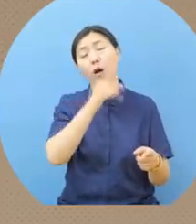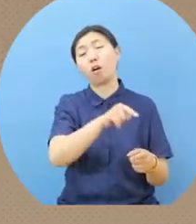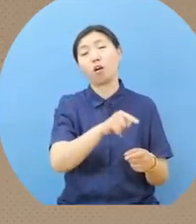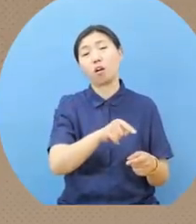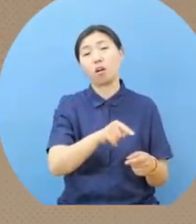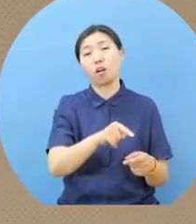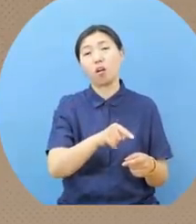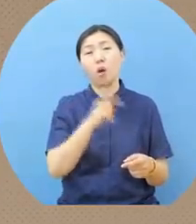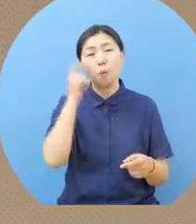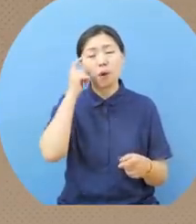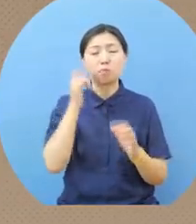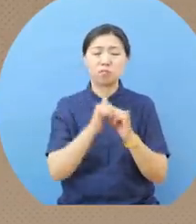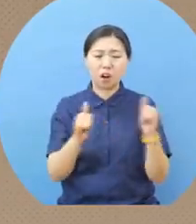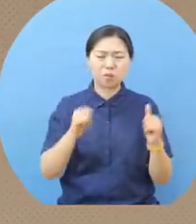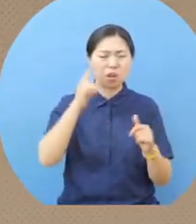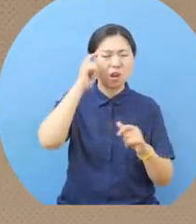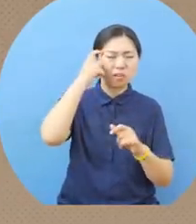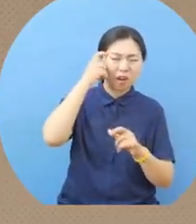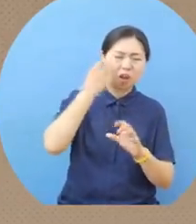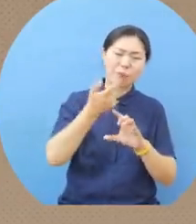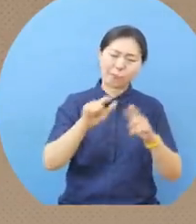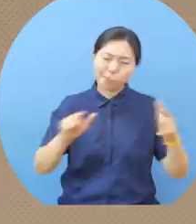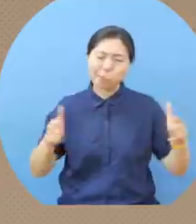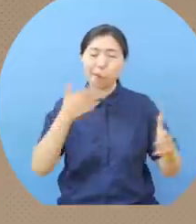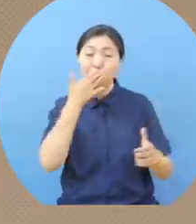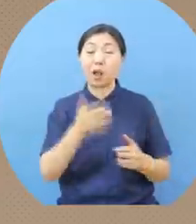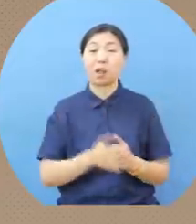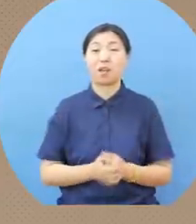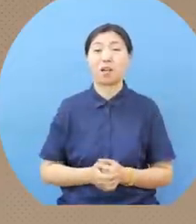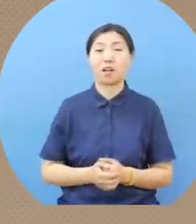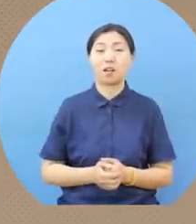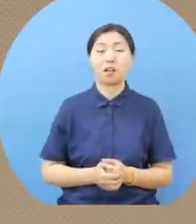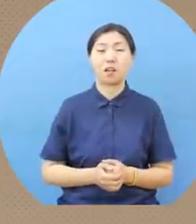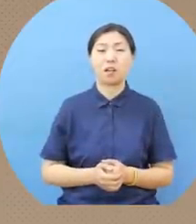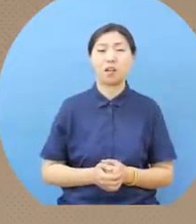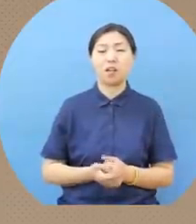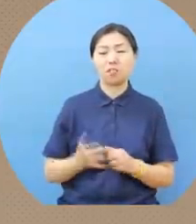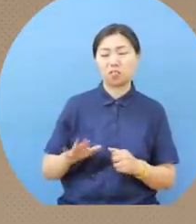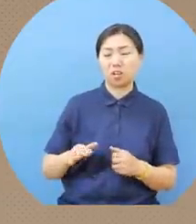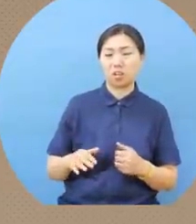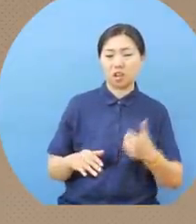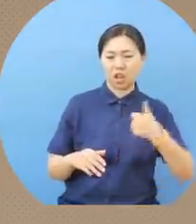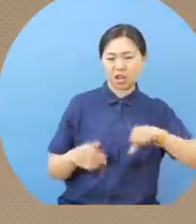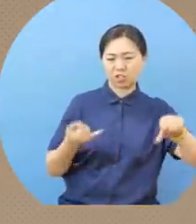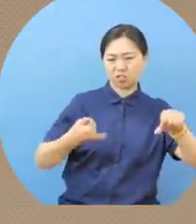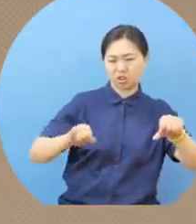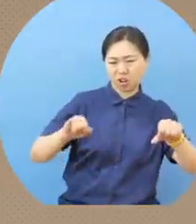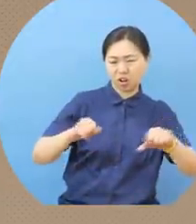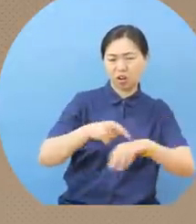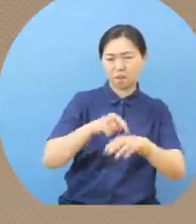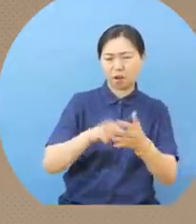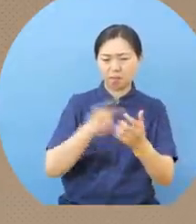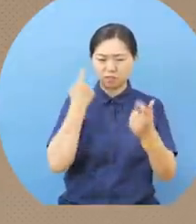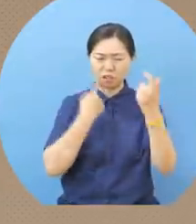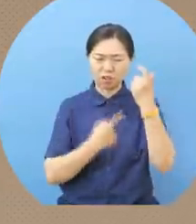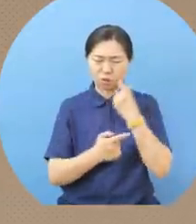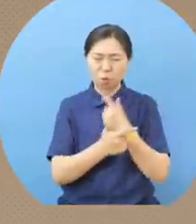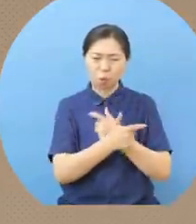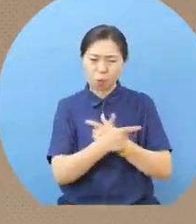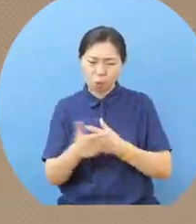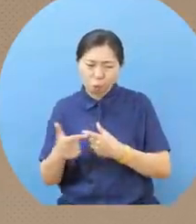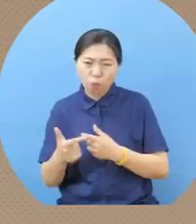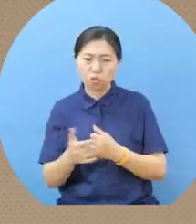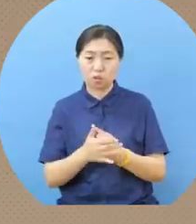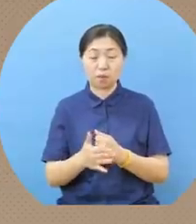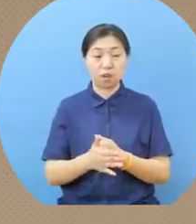있기 사람이 생각할 수도 있고 조 생각할 수도 있잖아요 근데 전 우나요 들이 너무 쾌 상서를 받아서